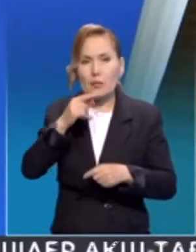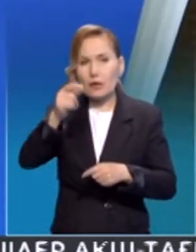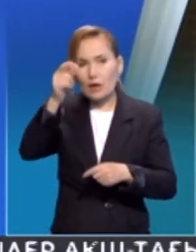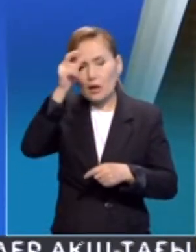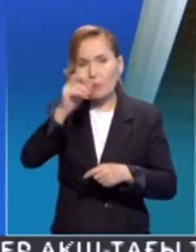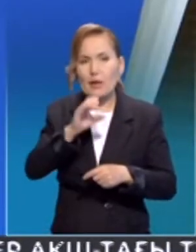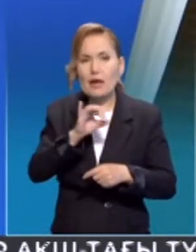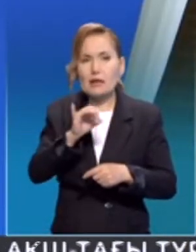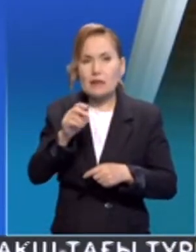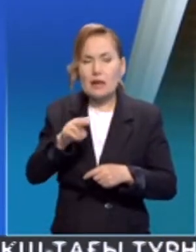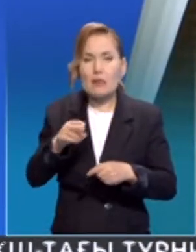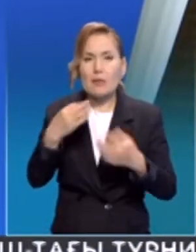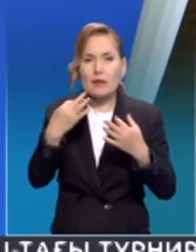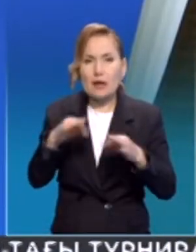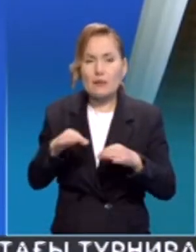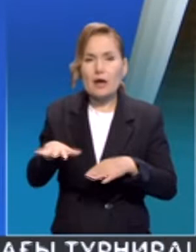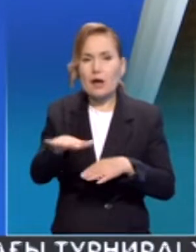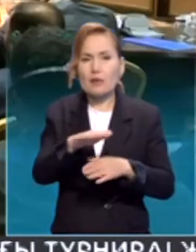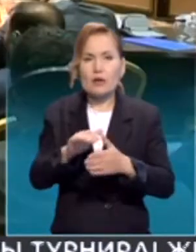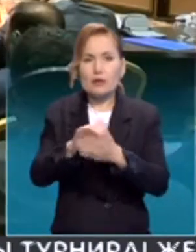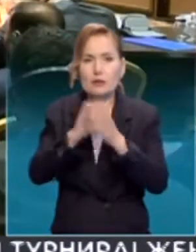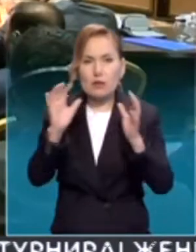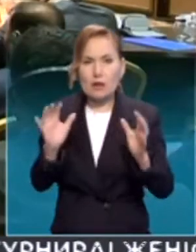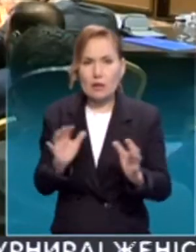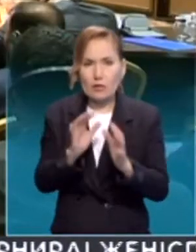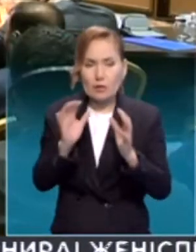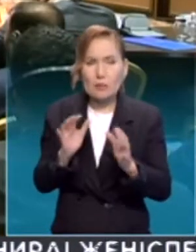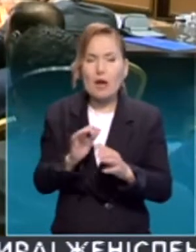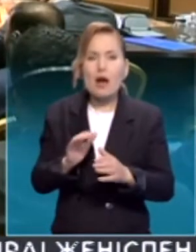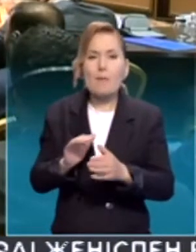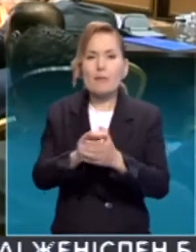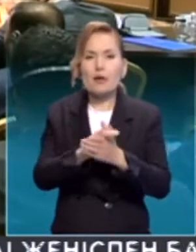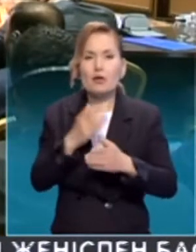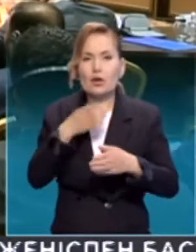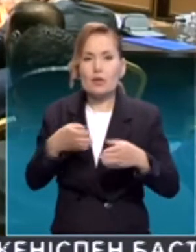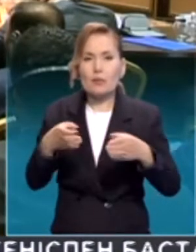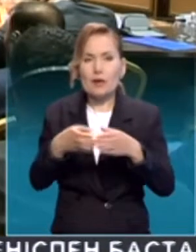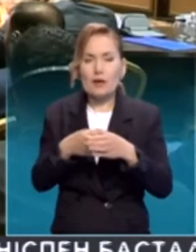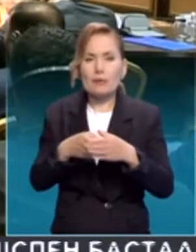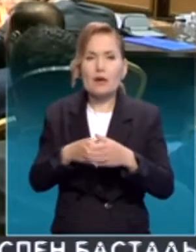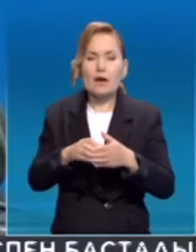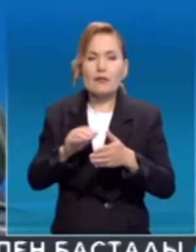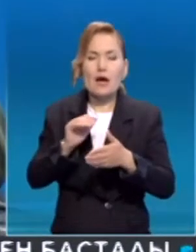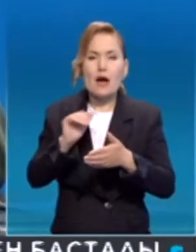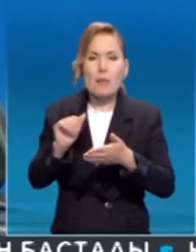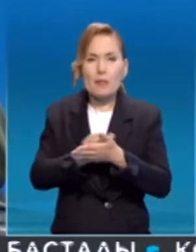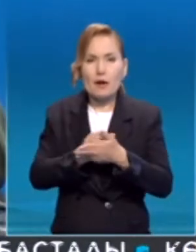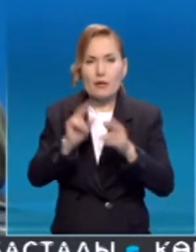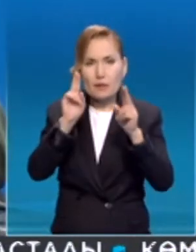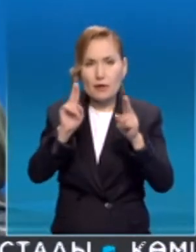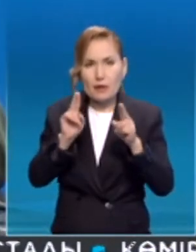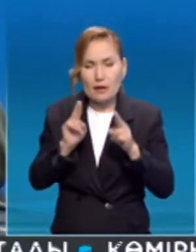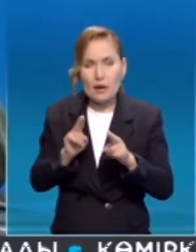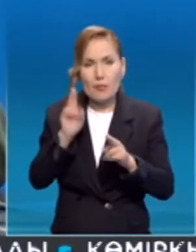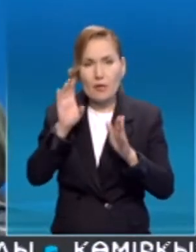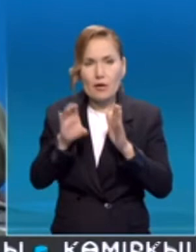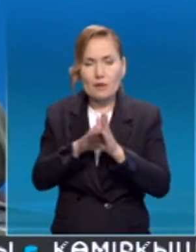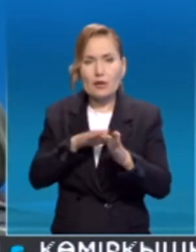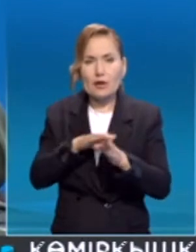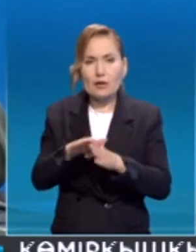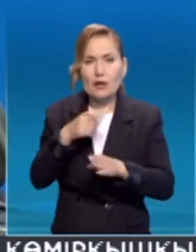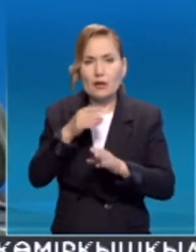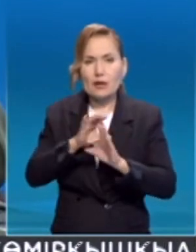өкілдері Сирияның егемендігі мен аумақты тұтастығын сақтай отырып, Біріккен ұлттар ұйымы жарғысының қағидаттарын сақтау қажеттігін баса